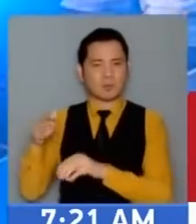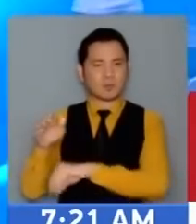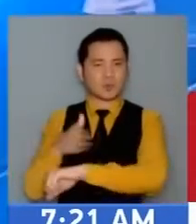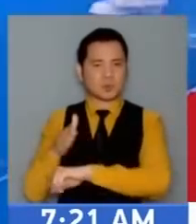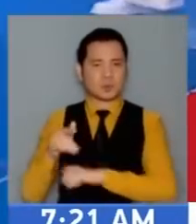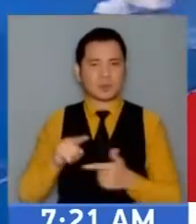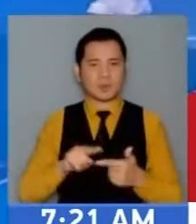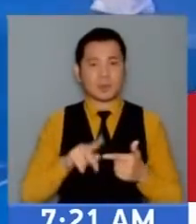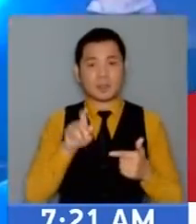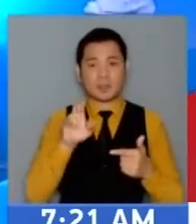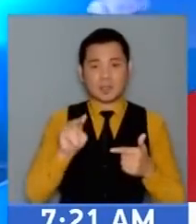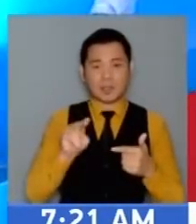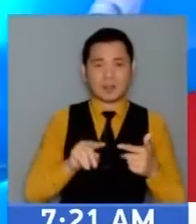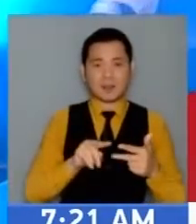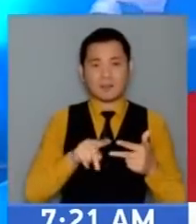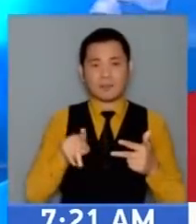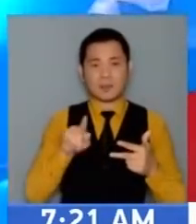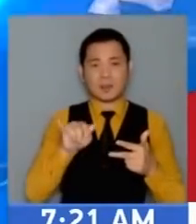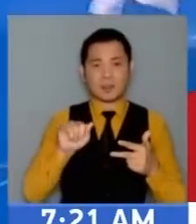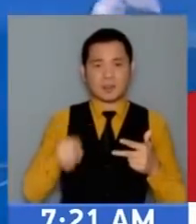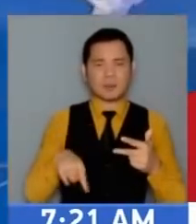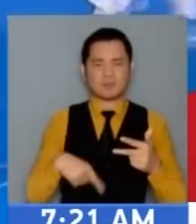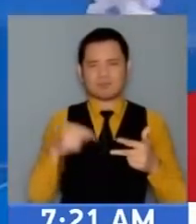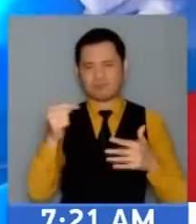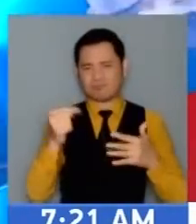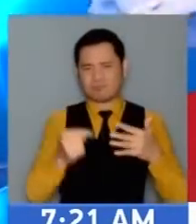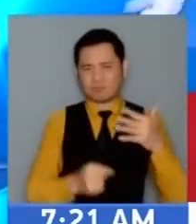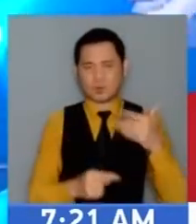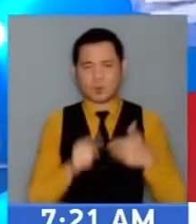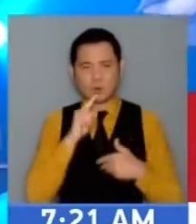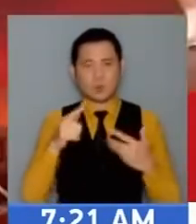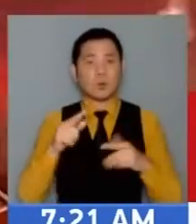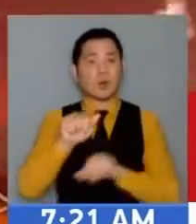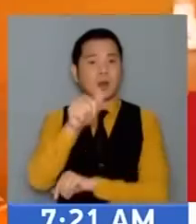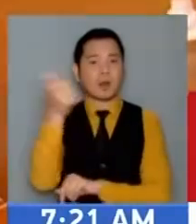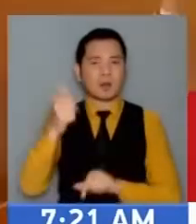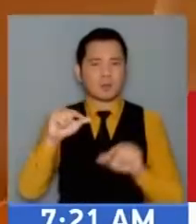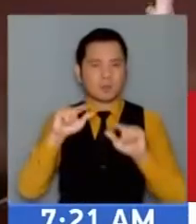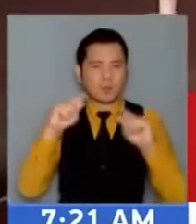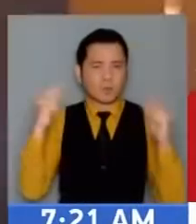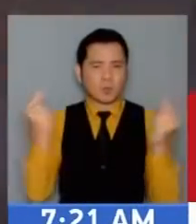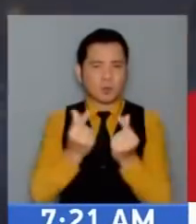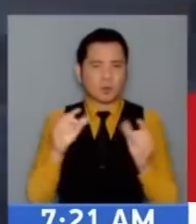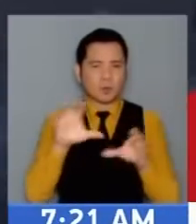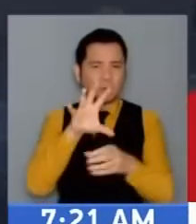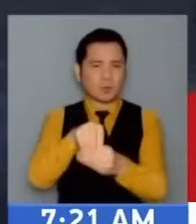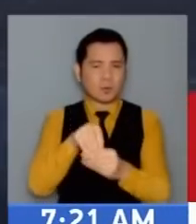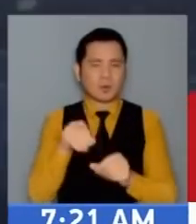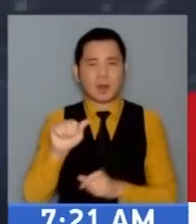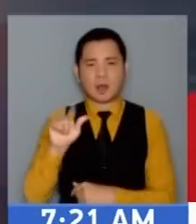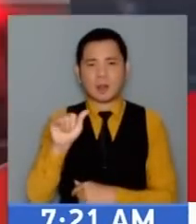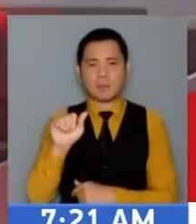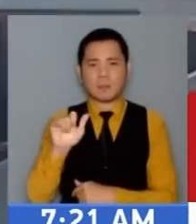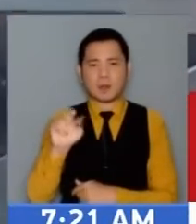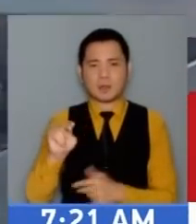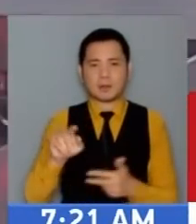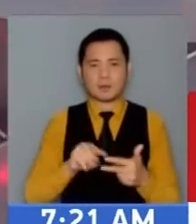Powerful performances din ang ibinigay ng iba pang P-Pop groups kabilang ang Alamat, Beanie,